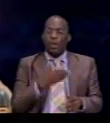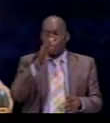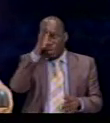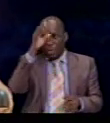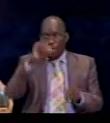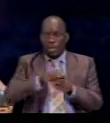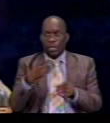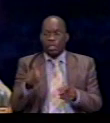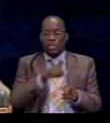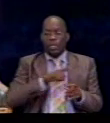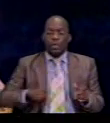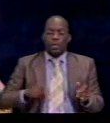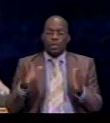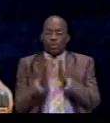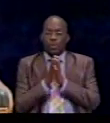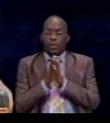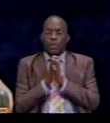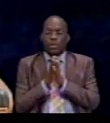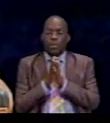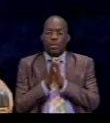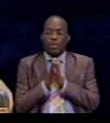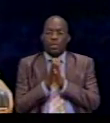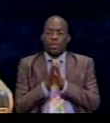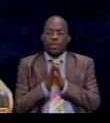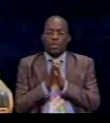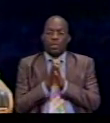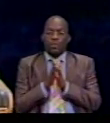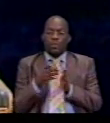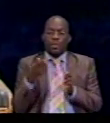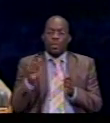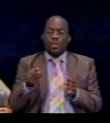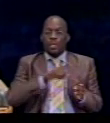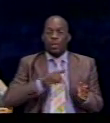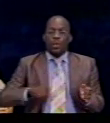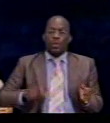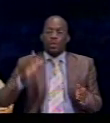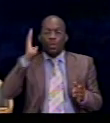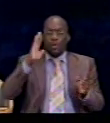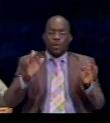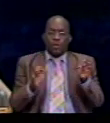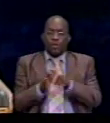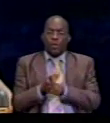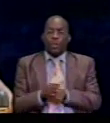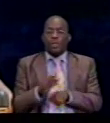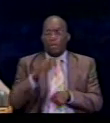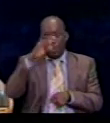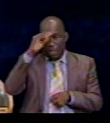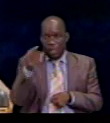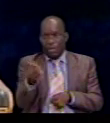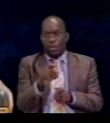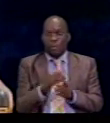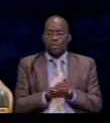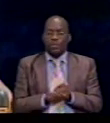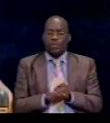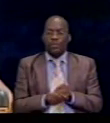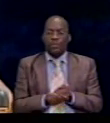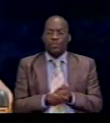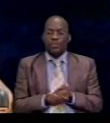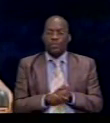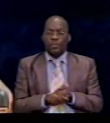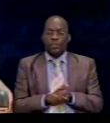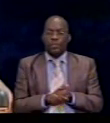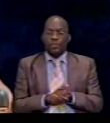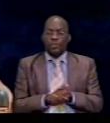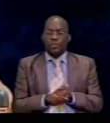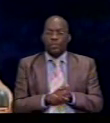Prie. Que le Seigneur le remplisse davantage. That the Lord will fill him the more. Seigneur, nous voulons te prier pour notre